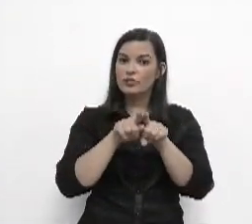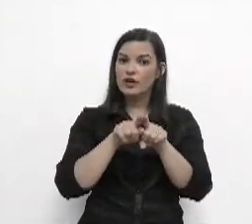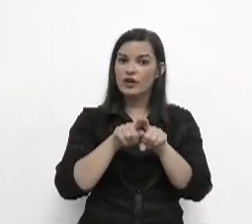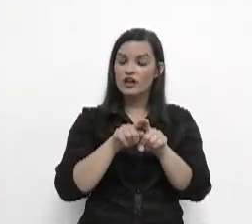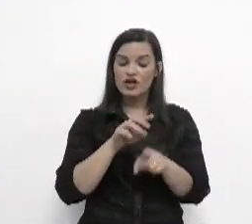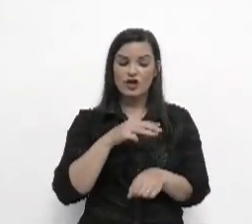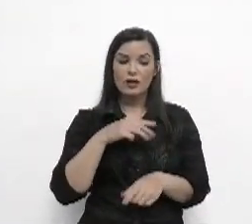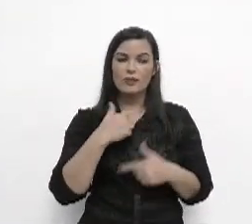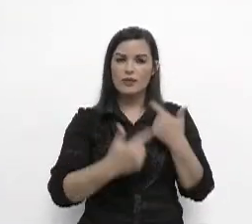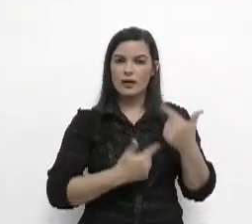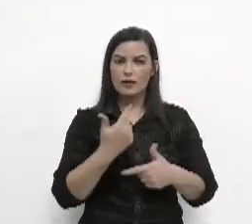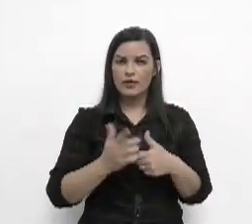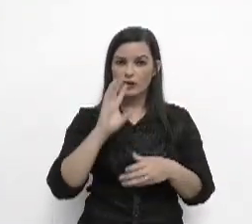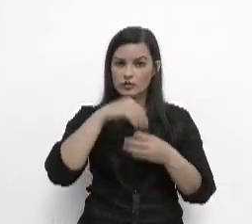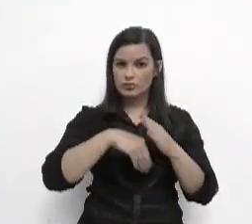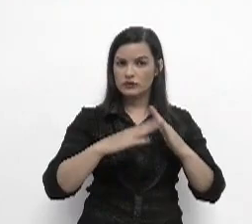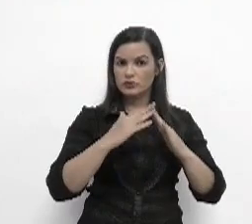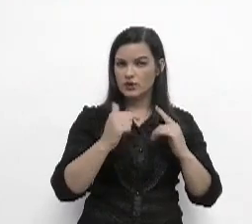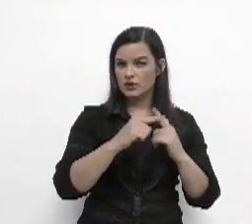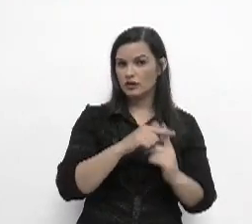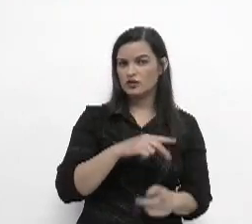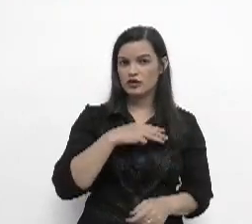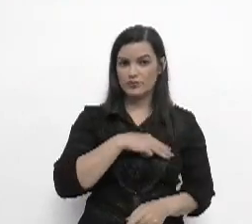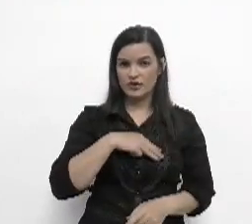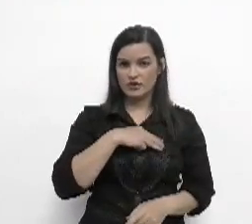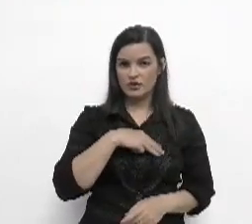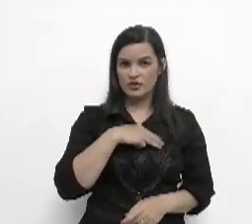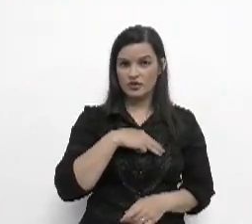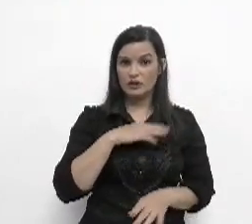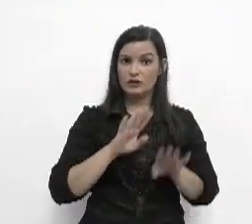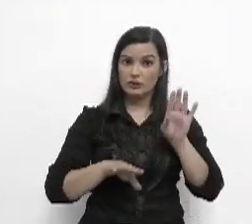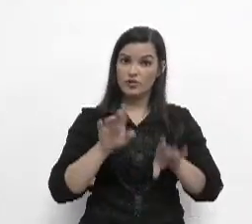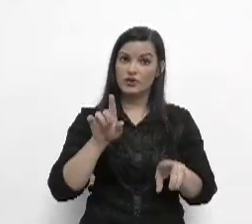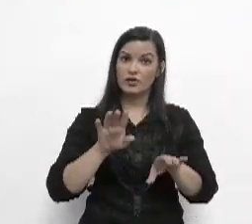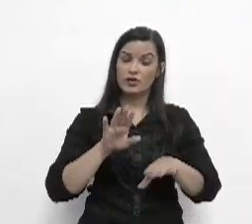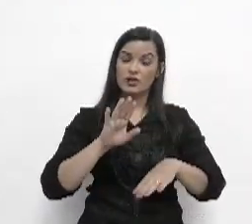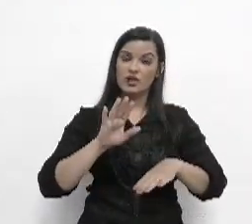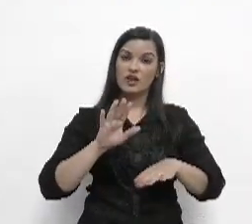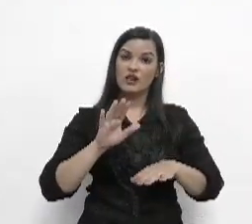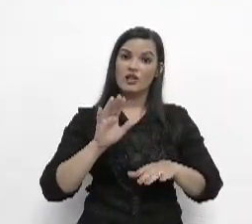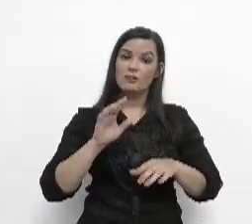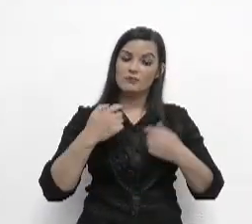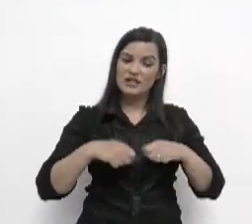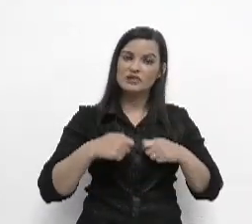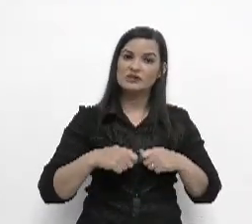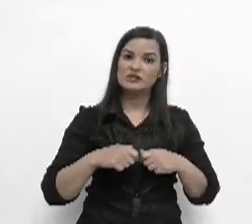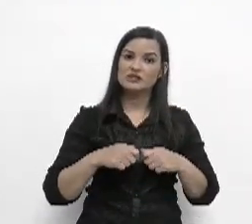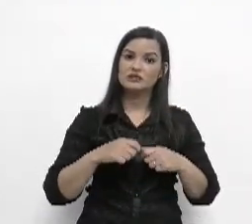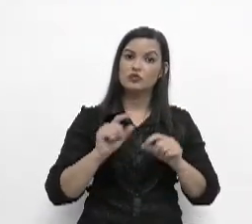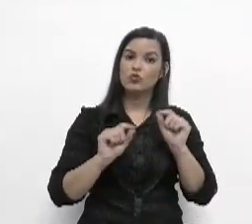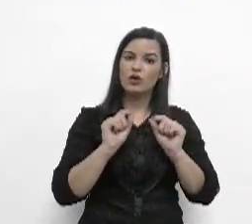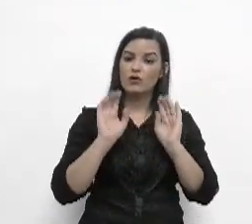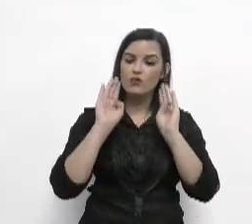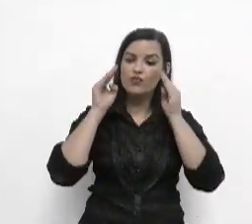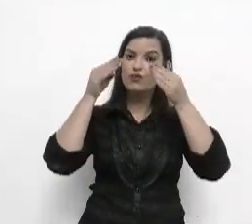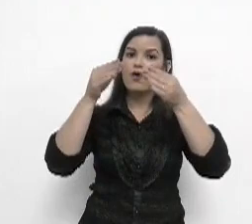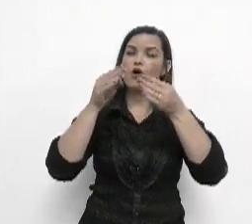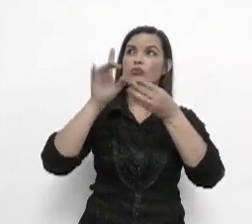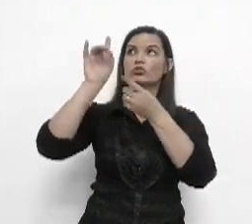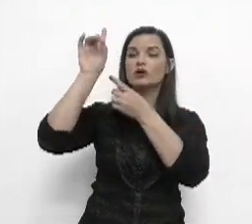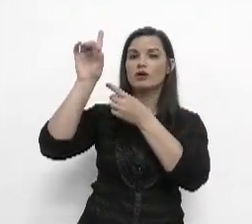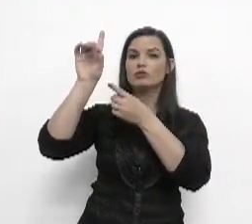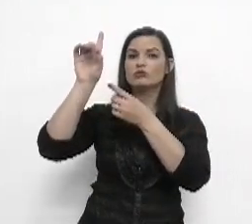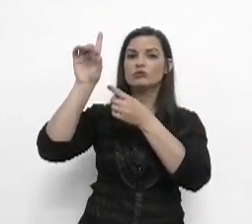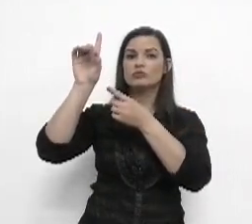da mesma maneira como nós focamos ou desfocamos dele em nossa vida. 나는 여러분이 날마다 여러분의 모든 삶